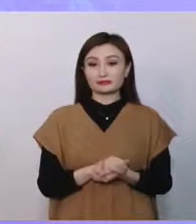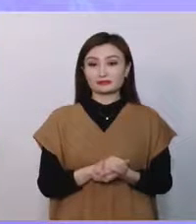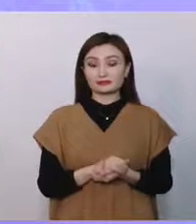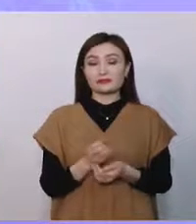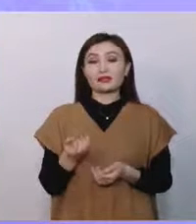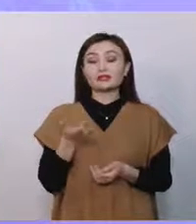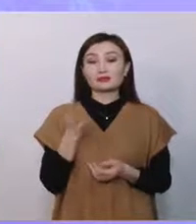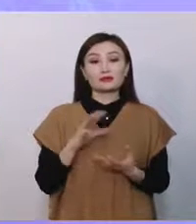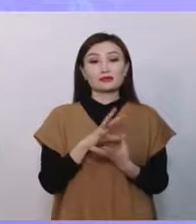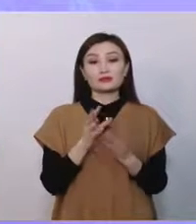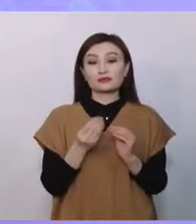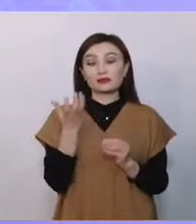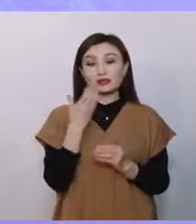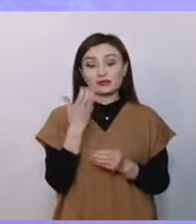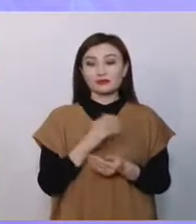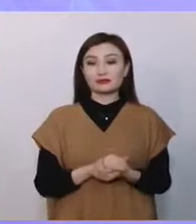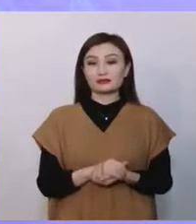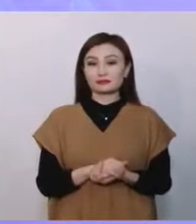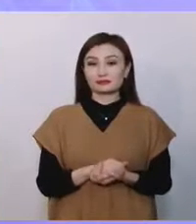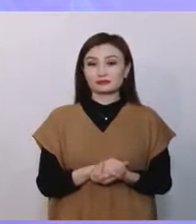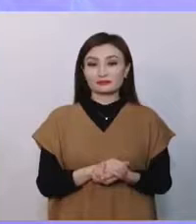сколько всего яблок